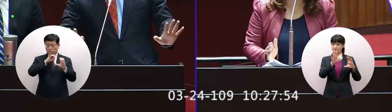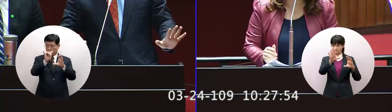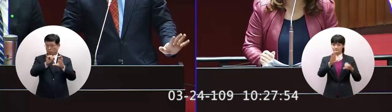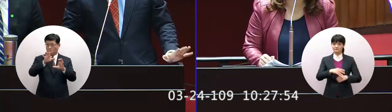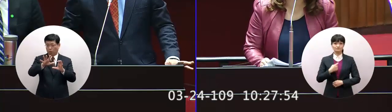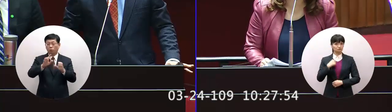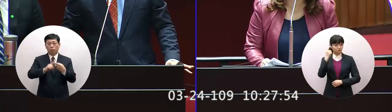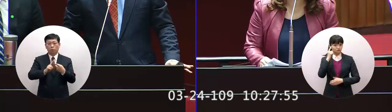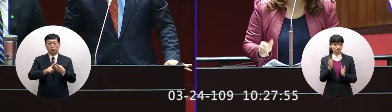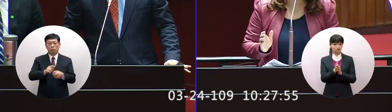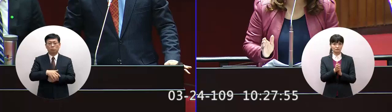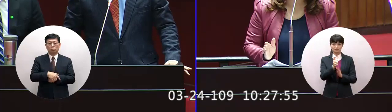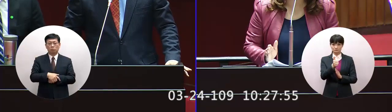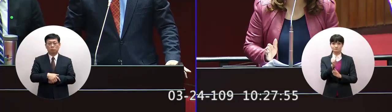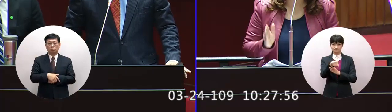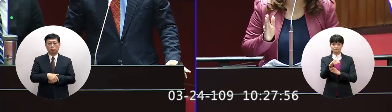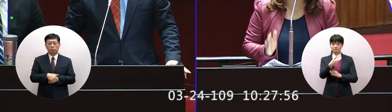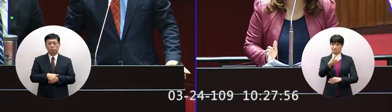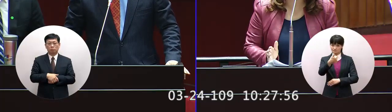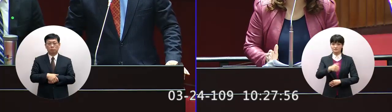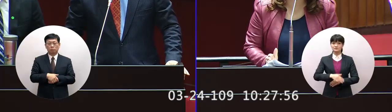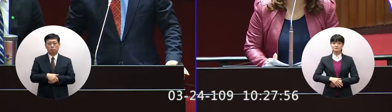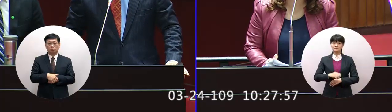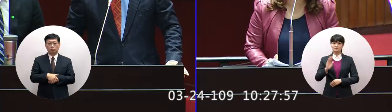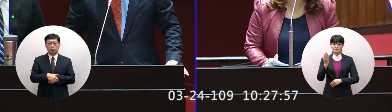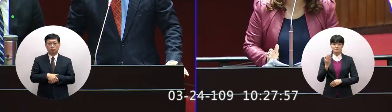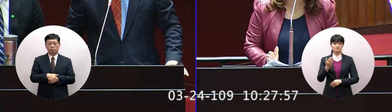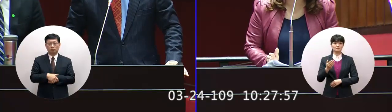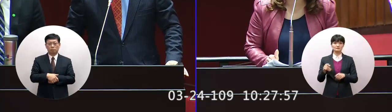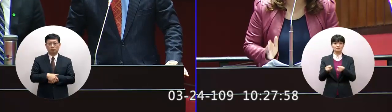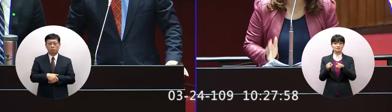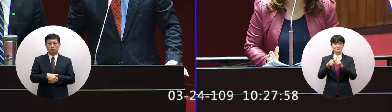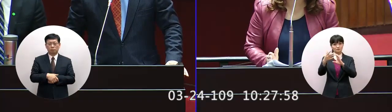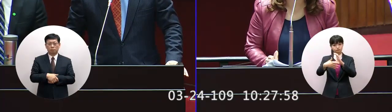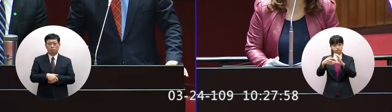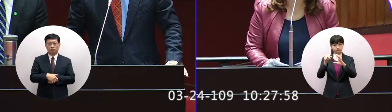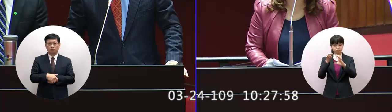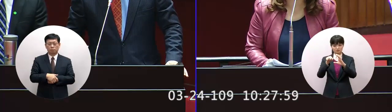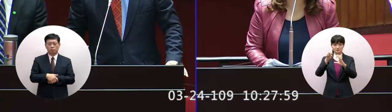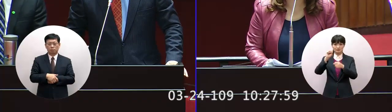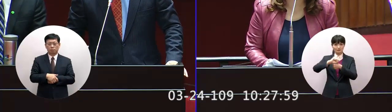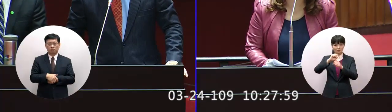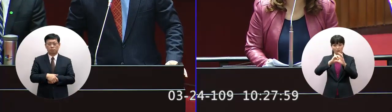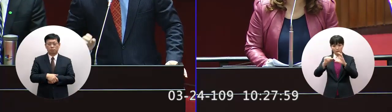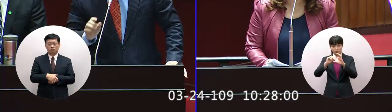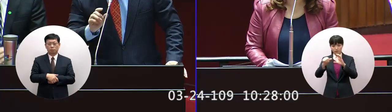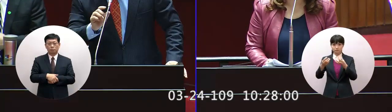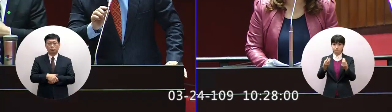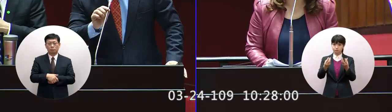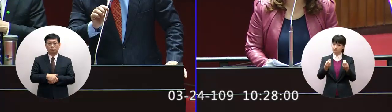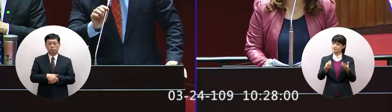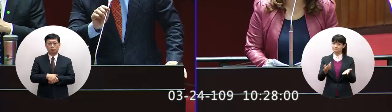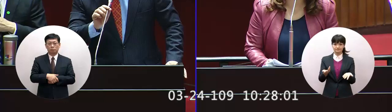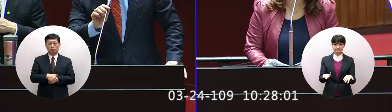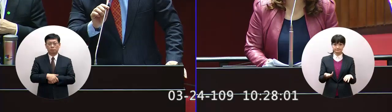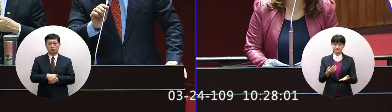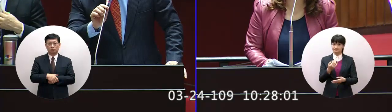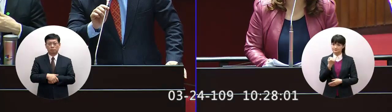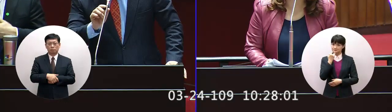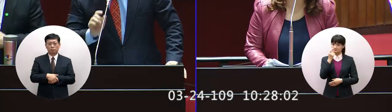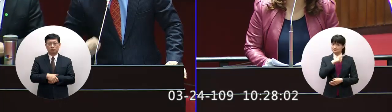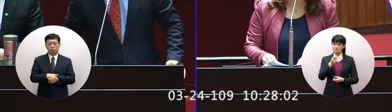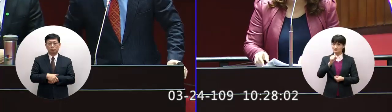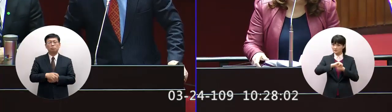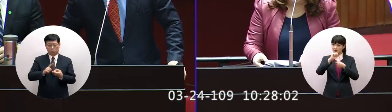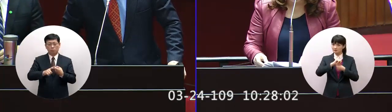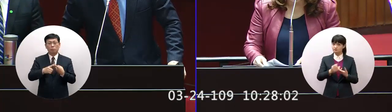都有， 本席是非常的肯定。就是也就是说在电视上面这个部分还目前还没有做到，所以这部分应该是要做